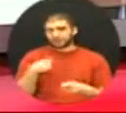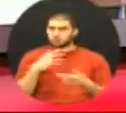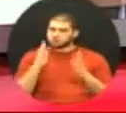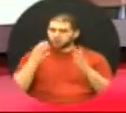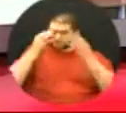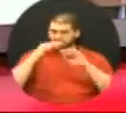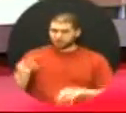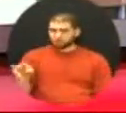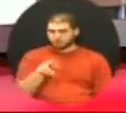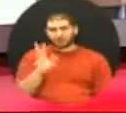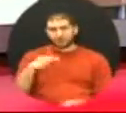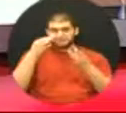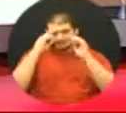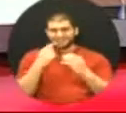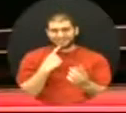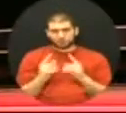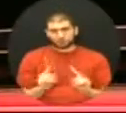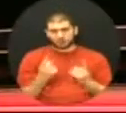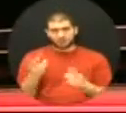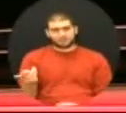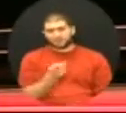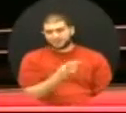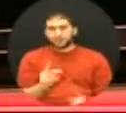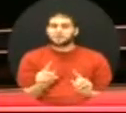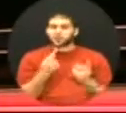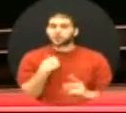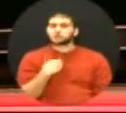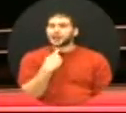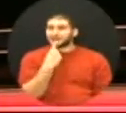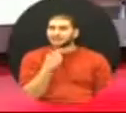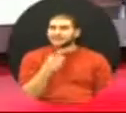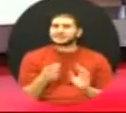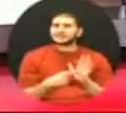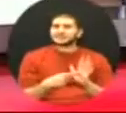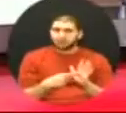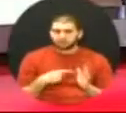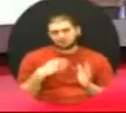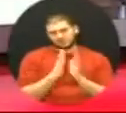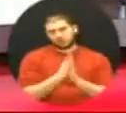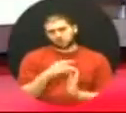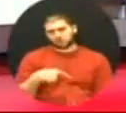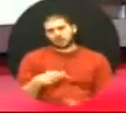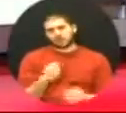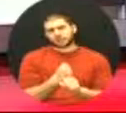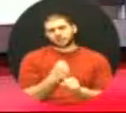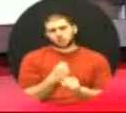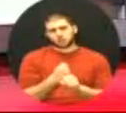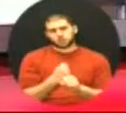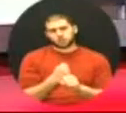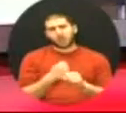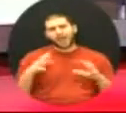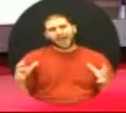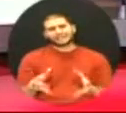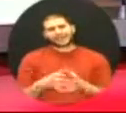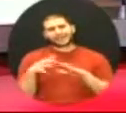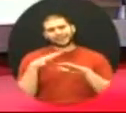מאוד מעריכה, וגם מעריכה את הדיון שהתקיים פה ביניהם, ובכל זאת אני רוצה להגיד שזו הסיבה שביקשנו השנה לקיים את העצרת